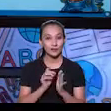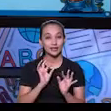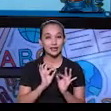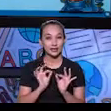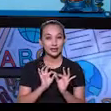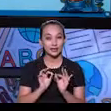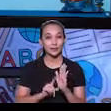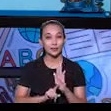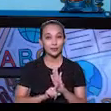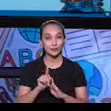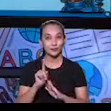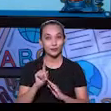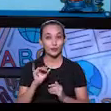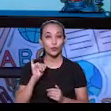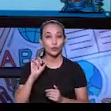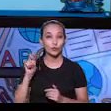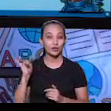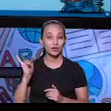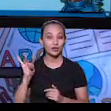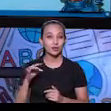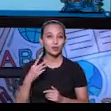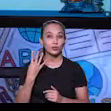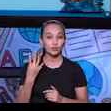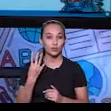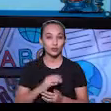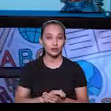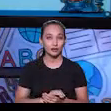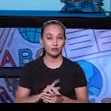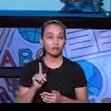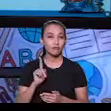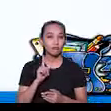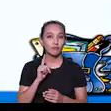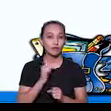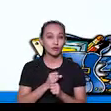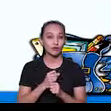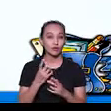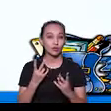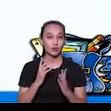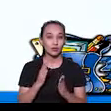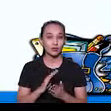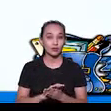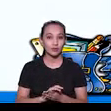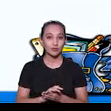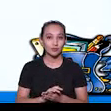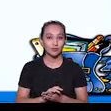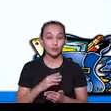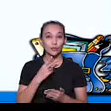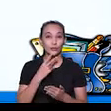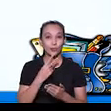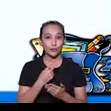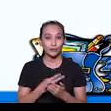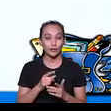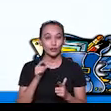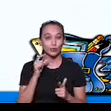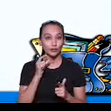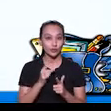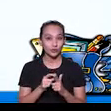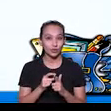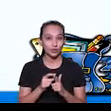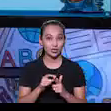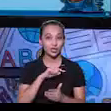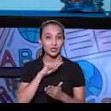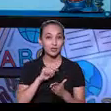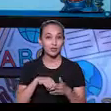работу. Упражнение четвертое. Что вы должны были сделать? Вы должны к выделенным словам задать